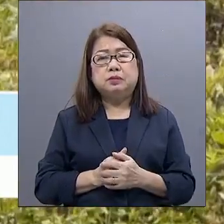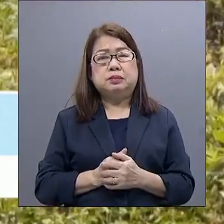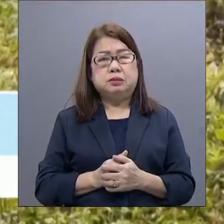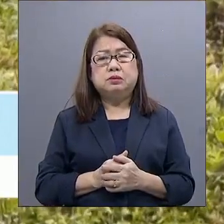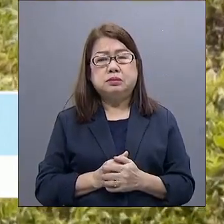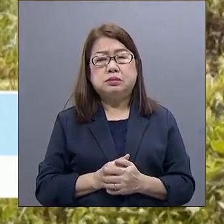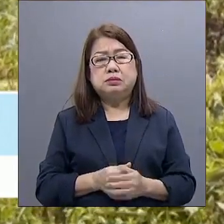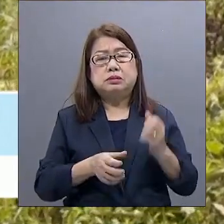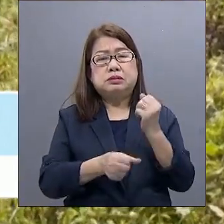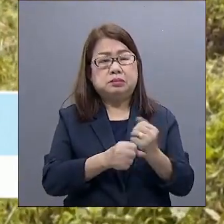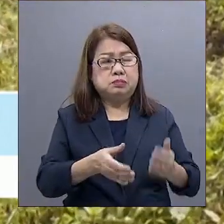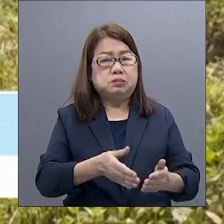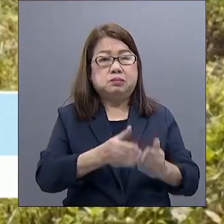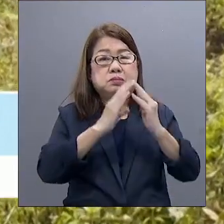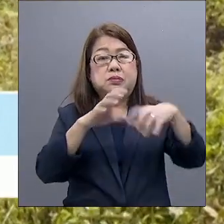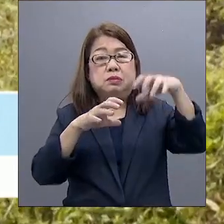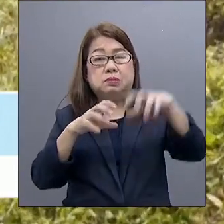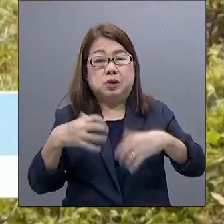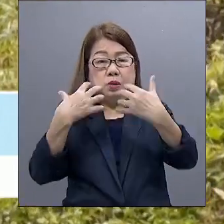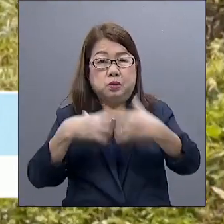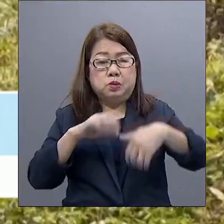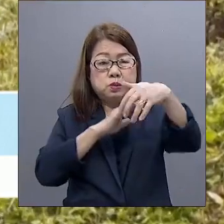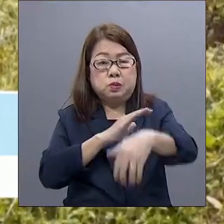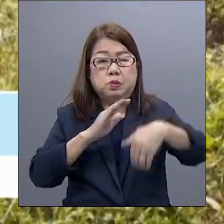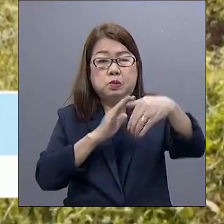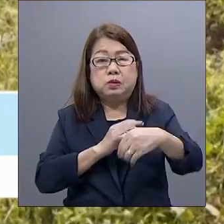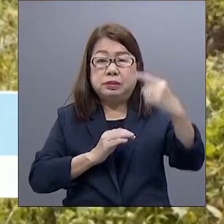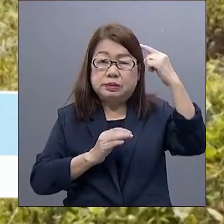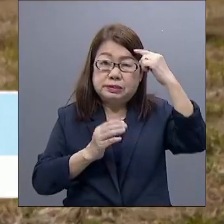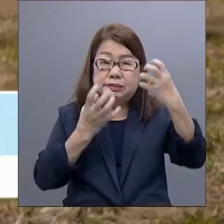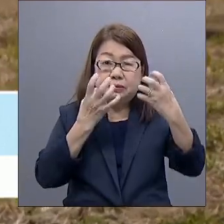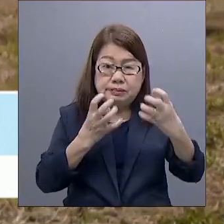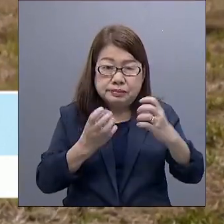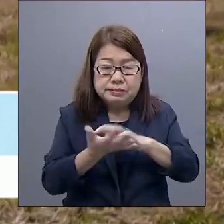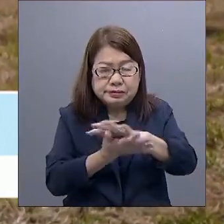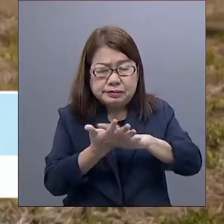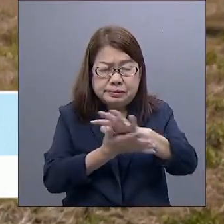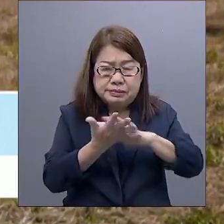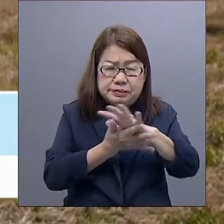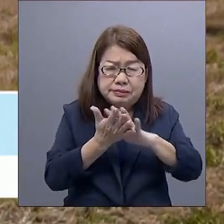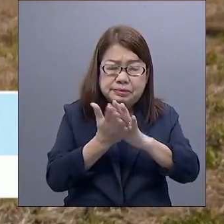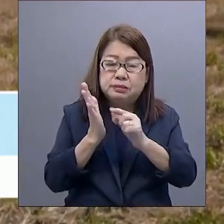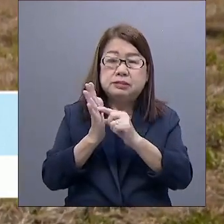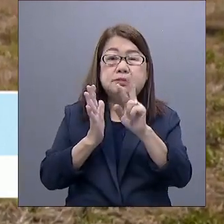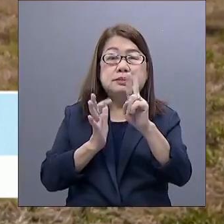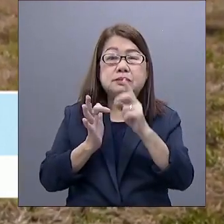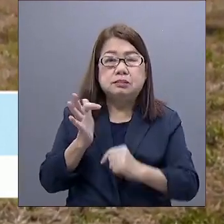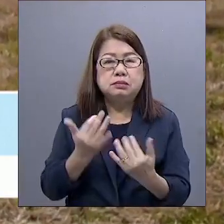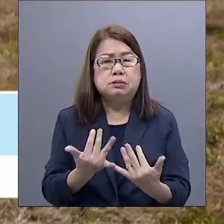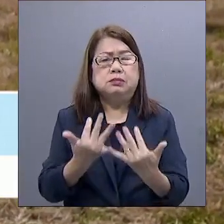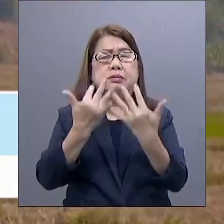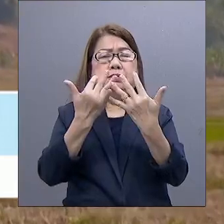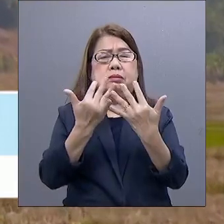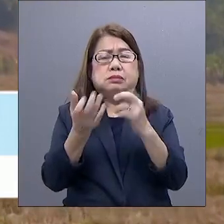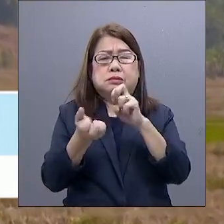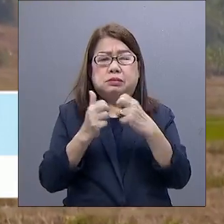hinnมีคามหอนไวต่ถไว้ล้อมสนุภาพแล้วกวธีท strengthened śบ้าน